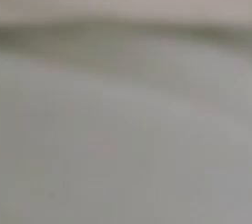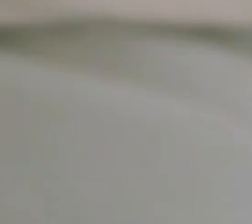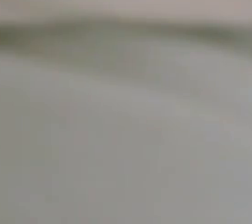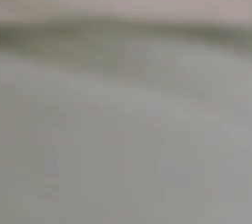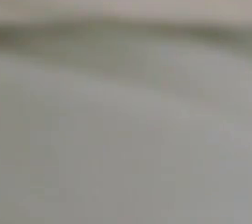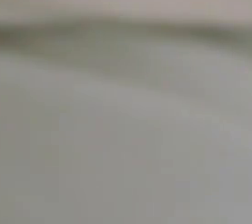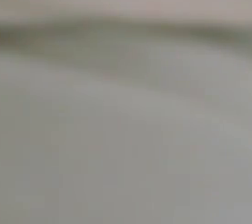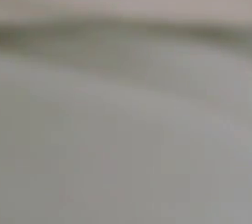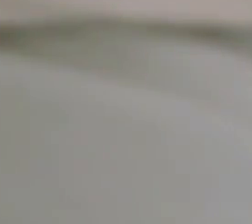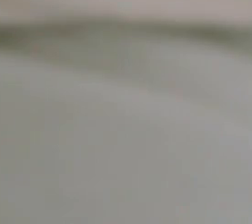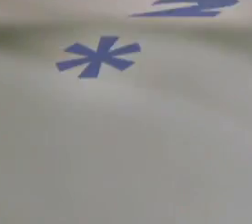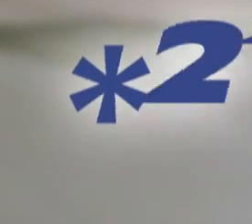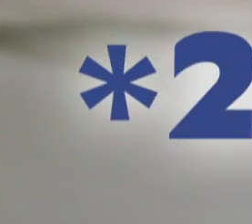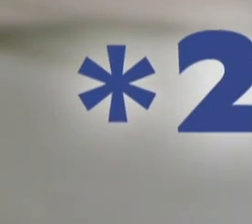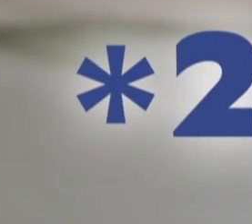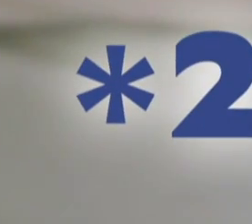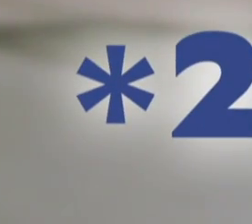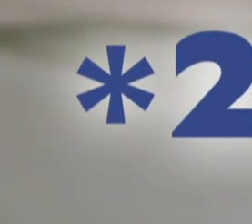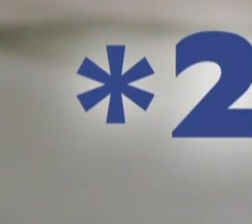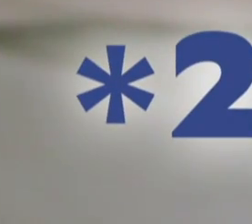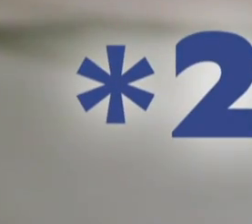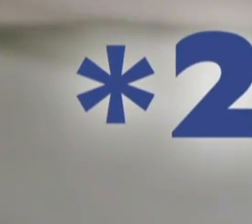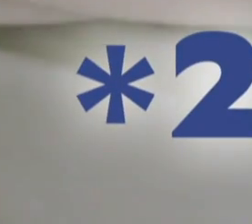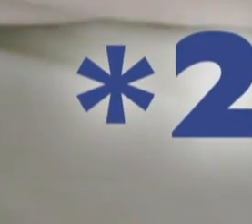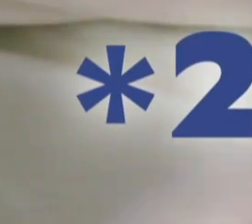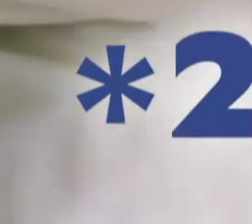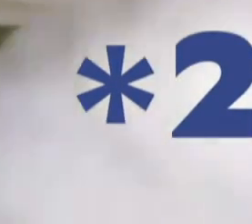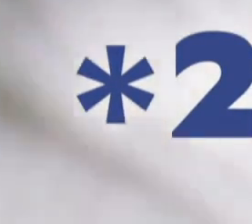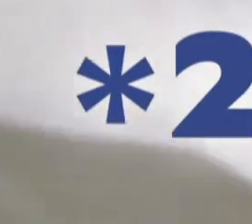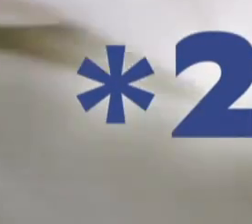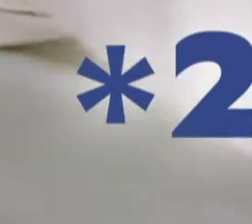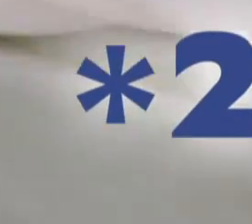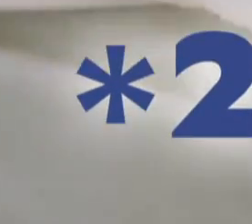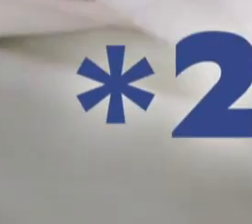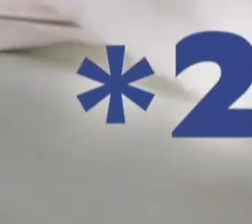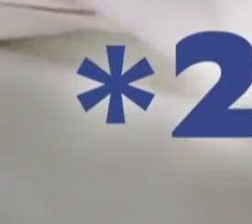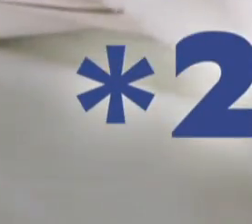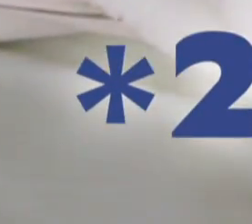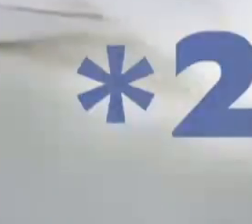הרוקח. מעברי סטאר, כוכבית 2230. שורים